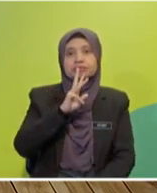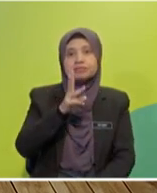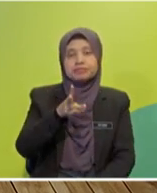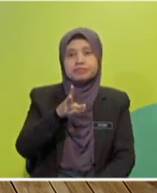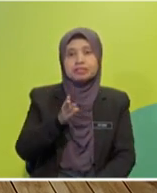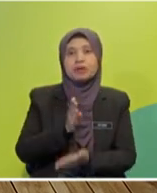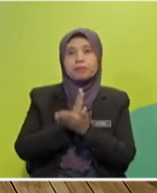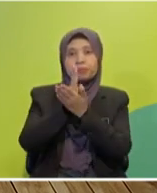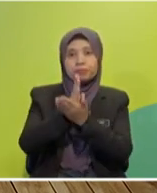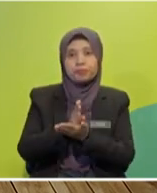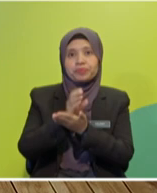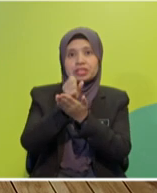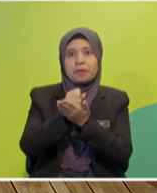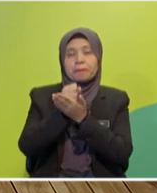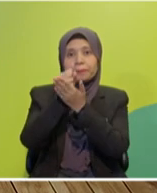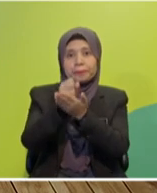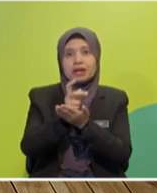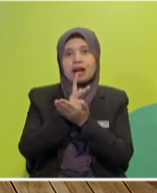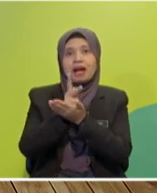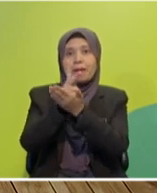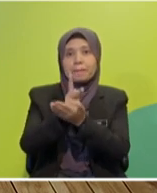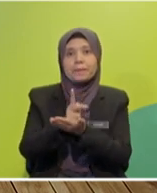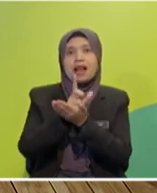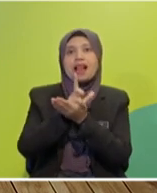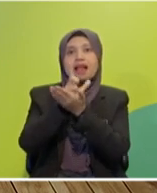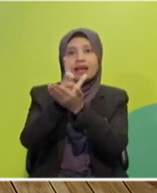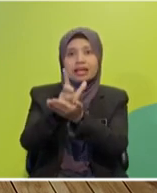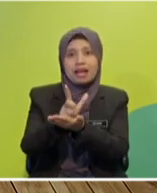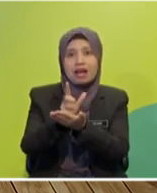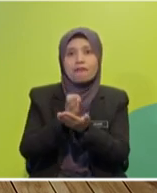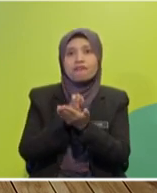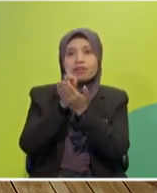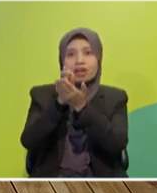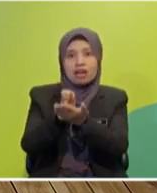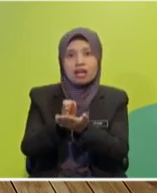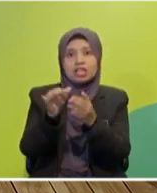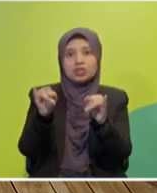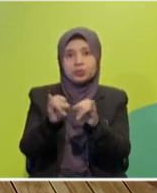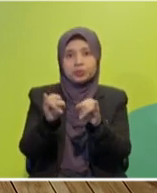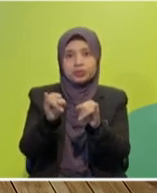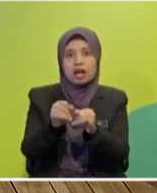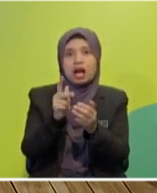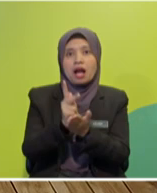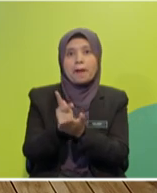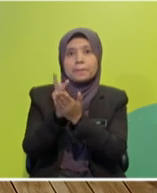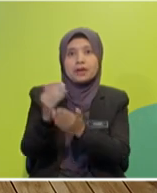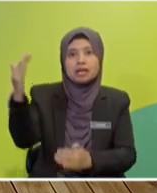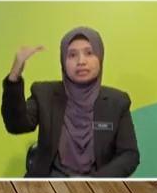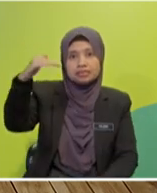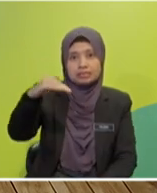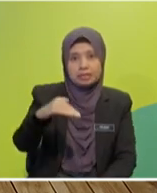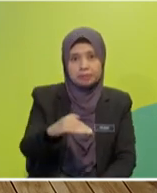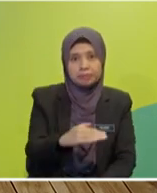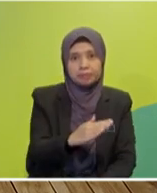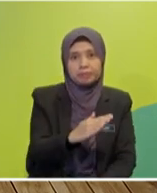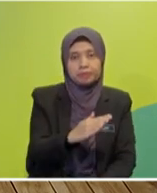air, bot sampan rakit kapal layar, feri dan juga kapal